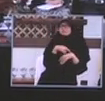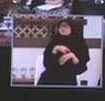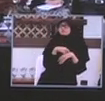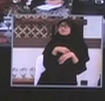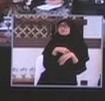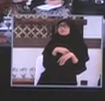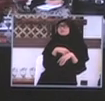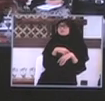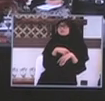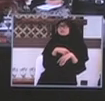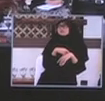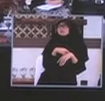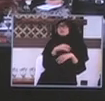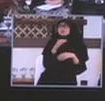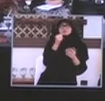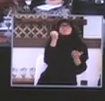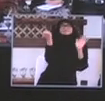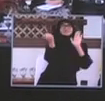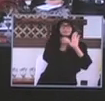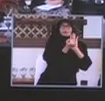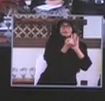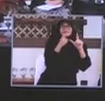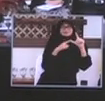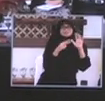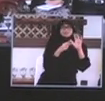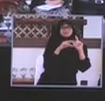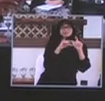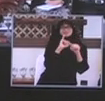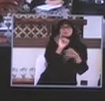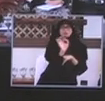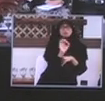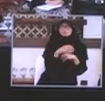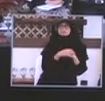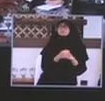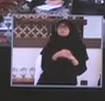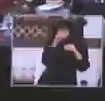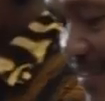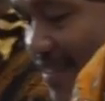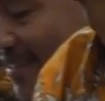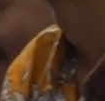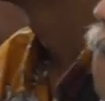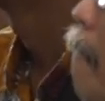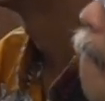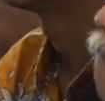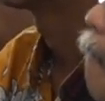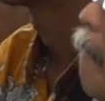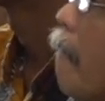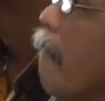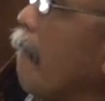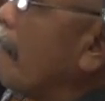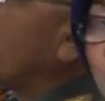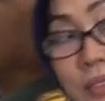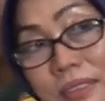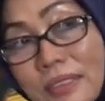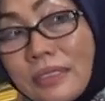acara Pak. Oh, oke. Oke. Pemasarannya belum bisa, jadi kami belum bisa SNI yang